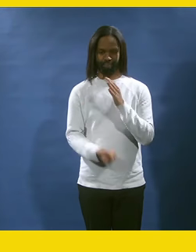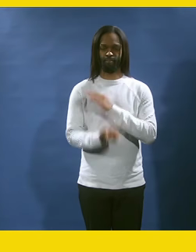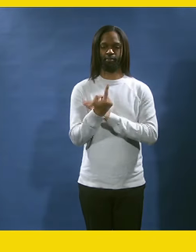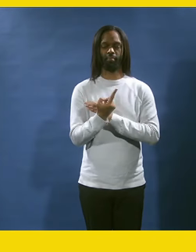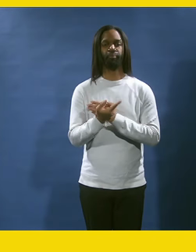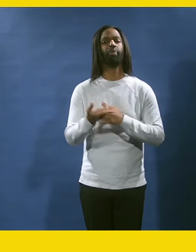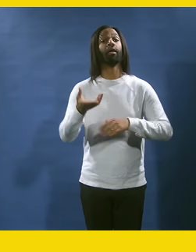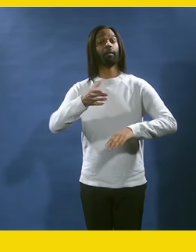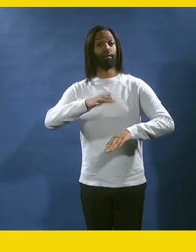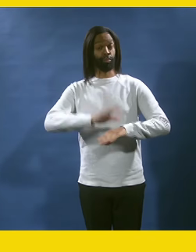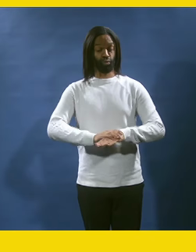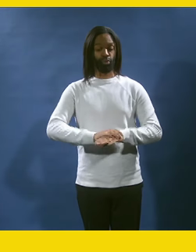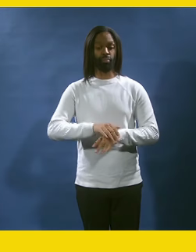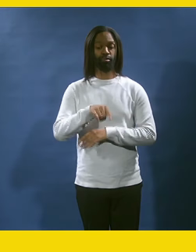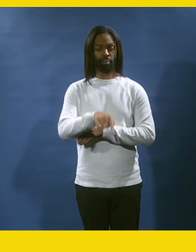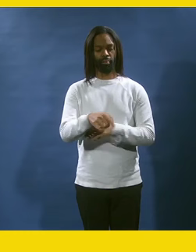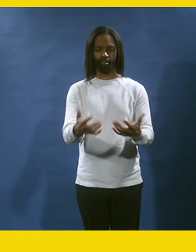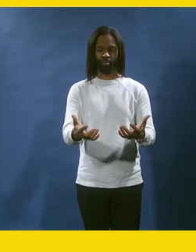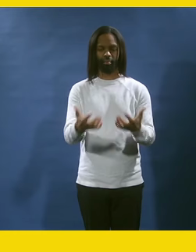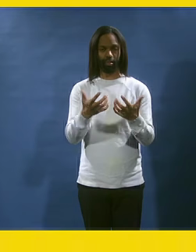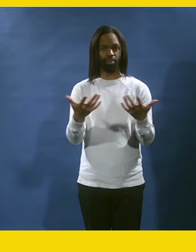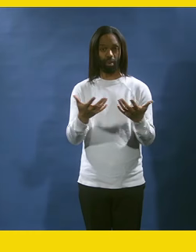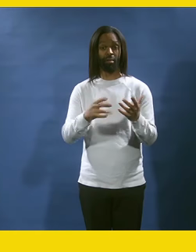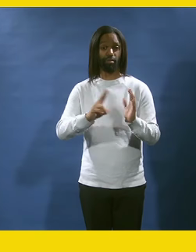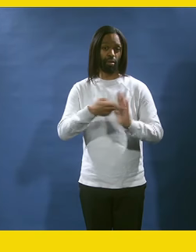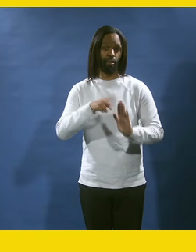révèle, c'est plutôt la norme.